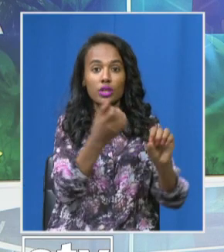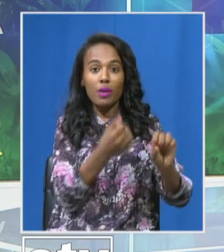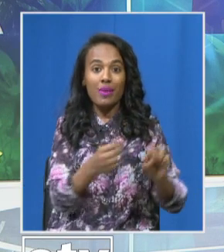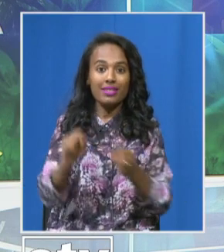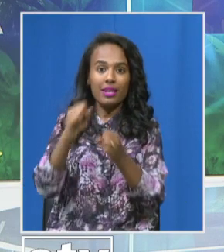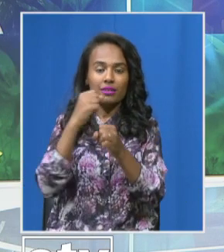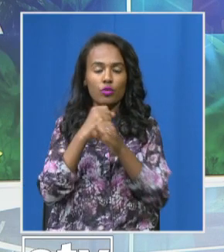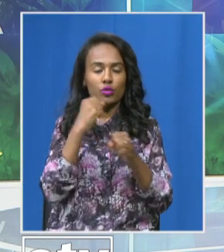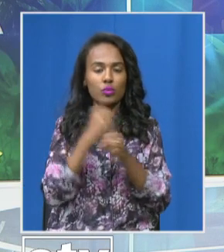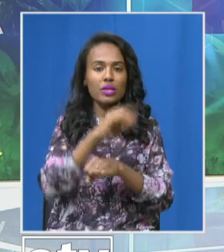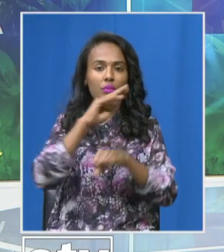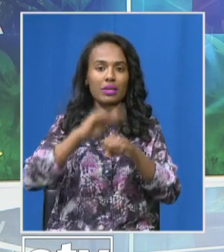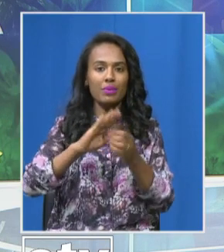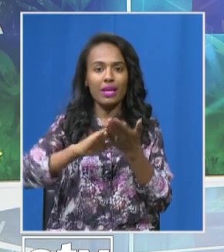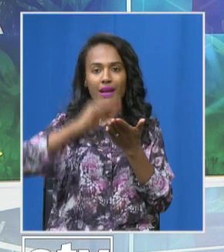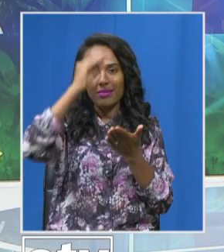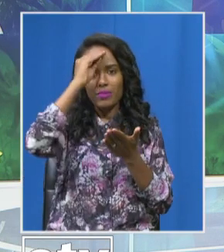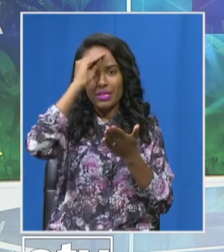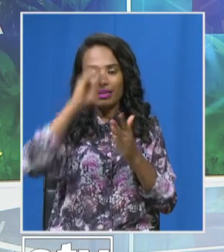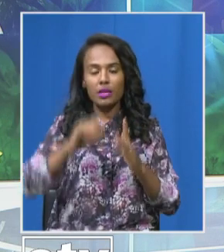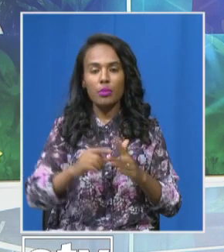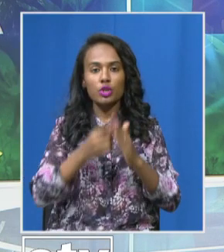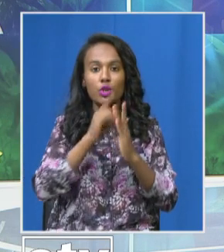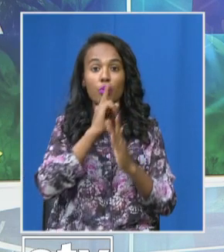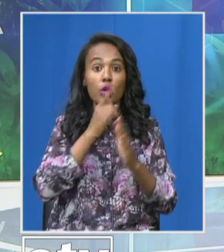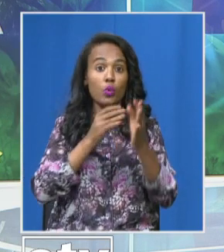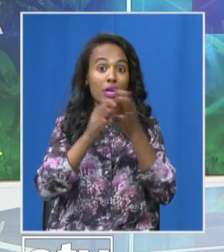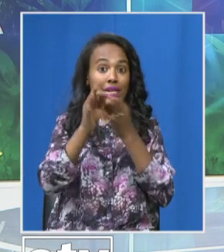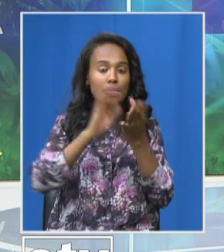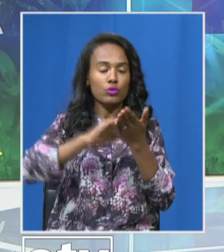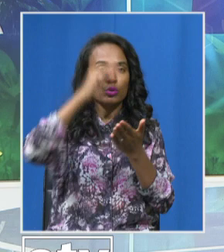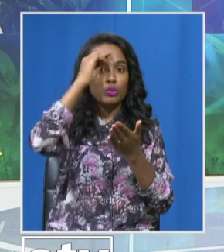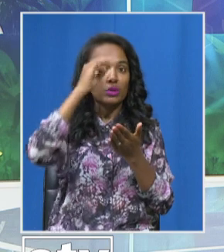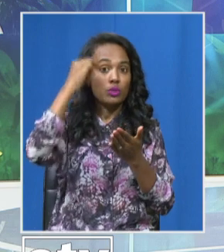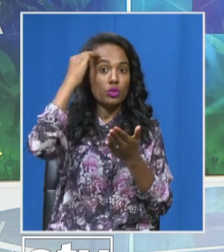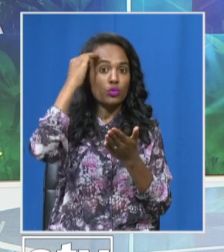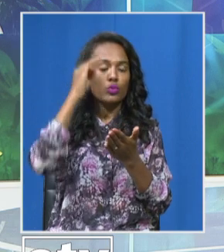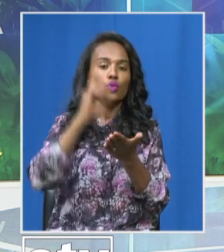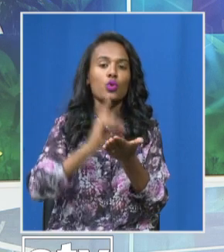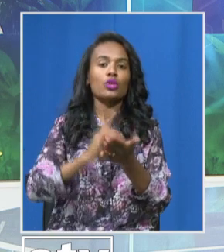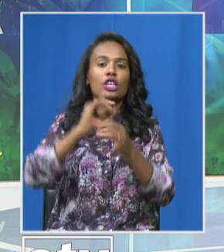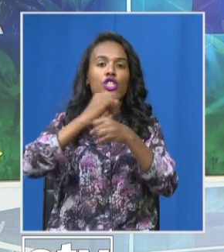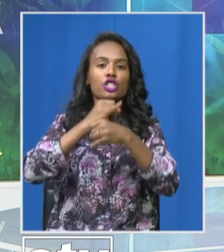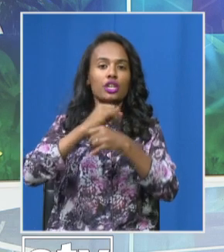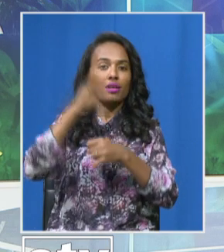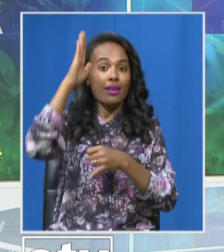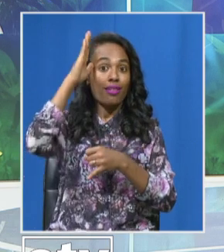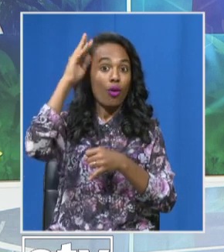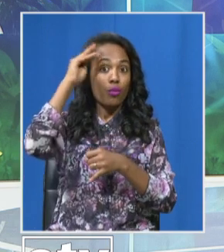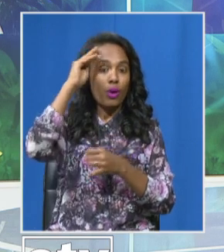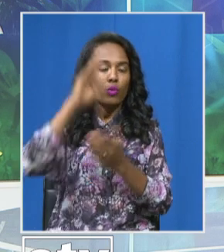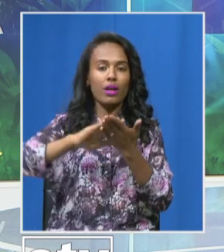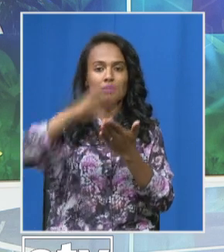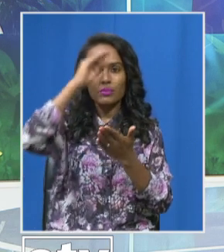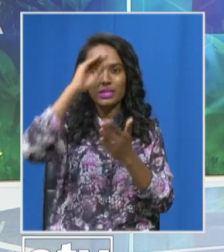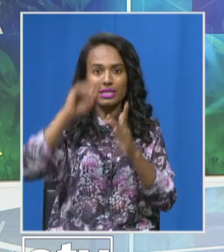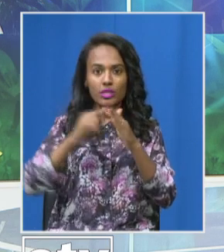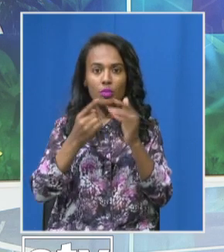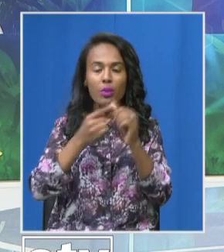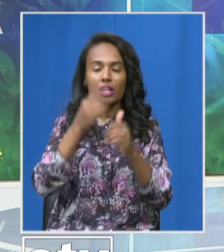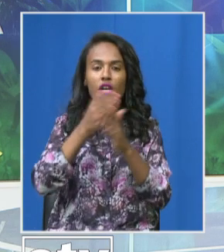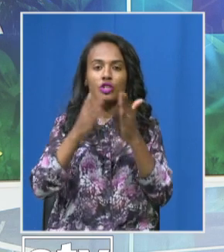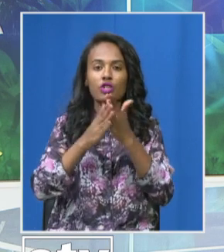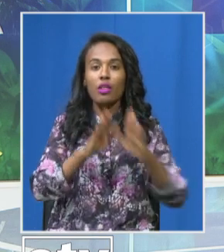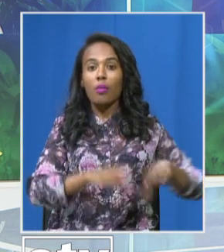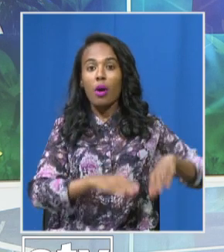ስራዎችን በማከናወን መደበኛ ትምህርት እንደሚጀመር ነው የገለጸው። የትምህርት ሚኒስትሩ ዶክተር ኢንጂነር ጌታሁን መኩሪያ ትምህርት ሲጀመርም በአንደኛ ደረጃ